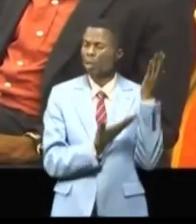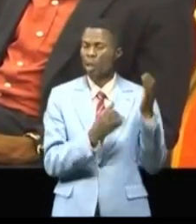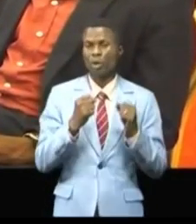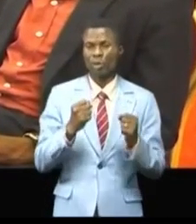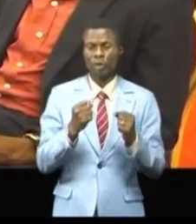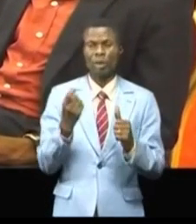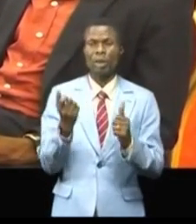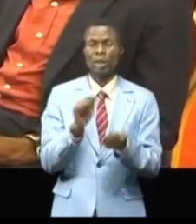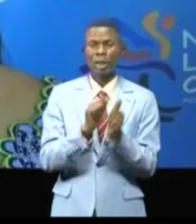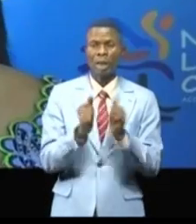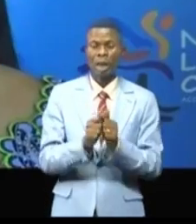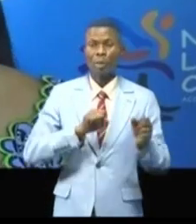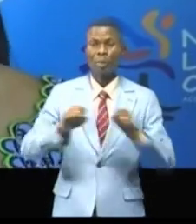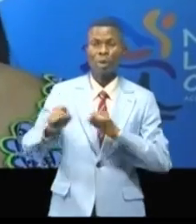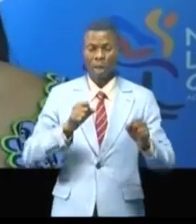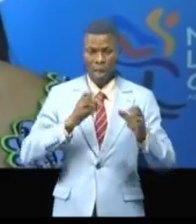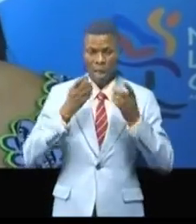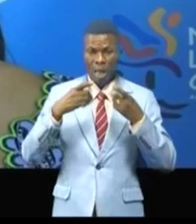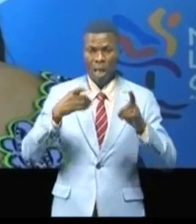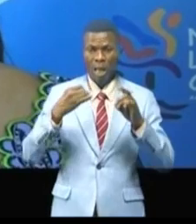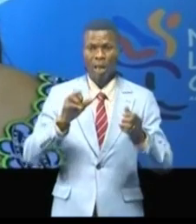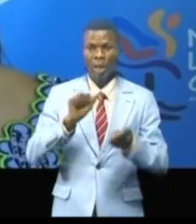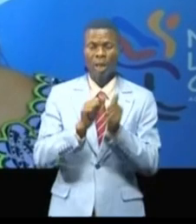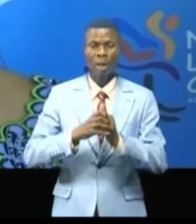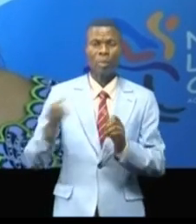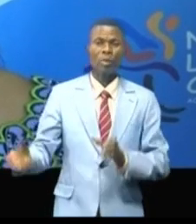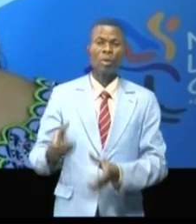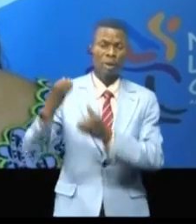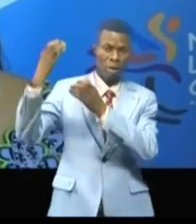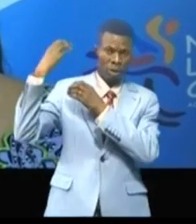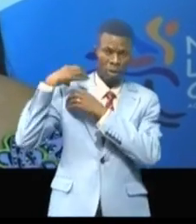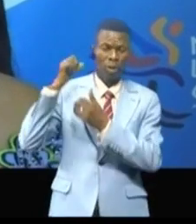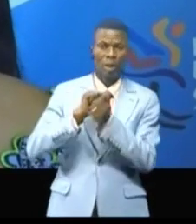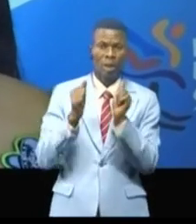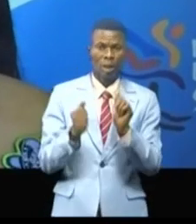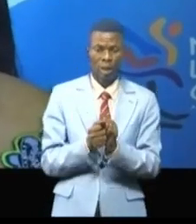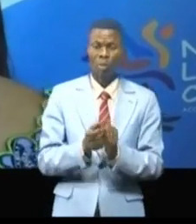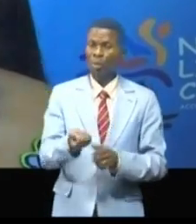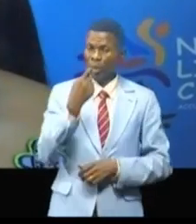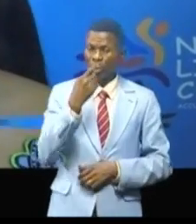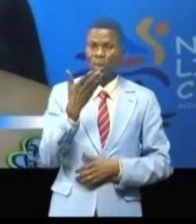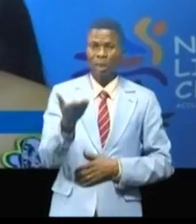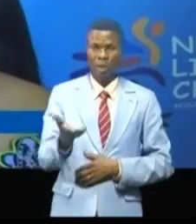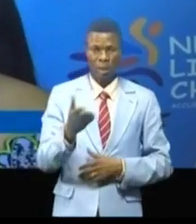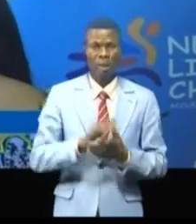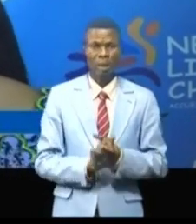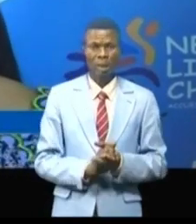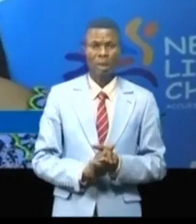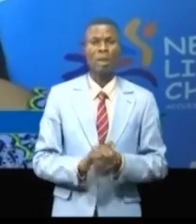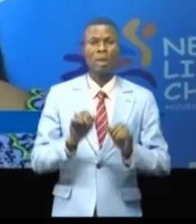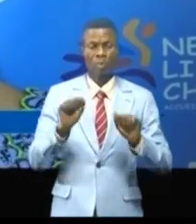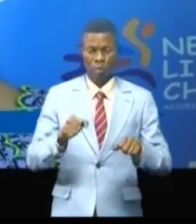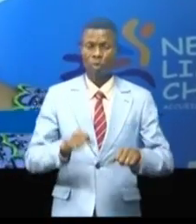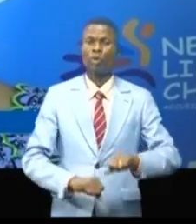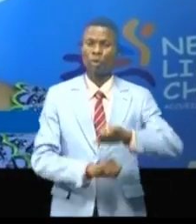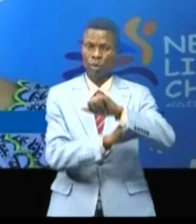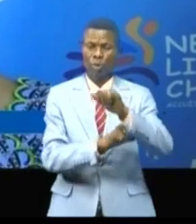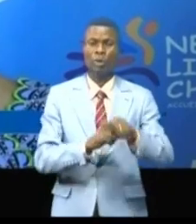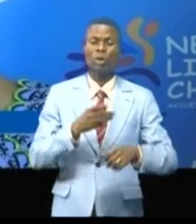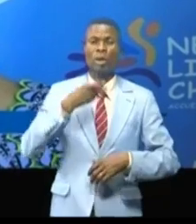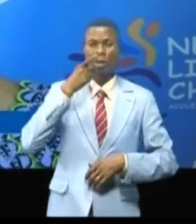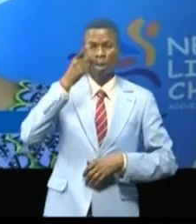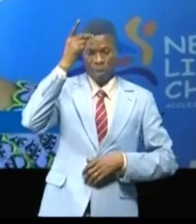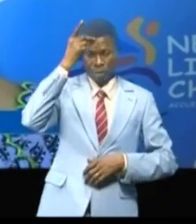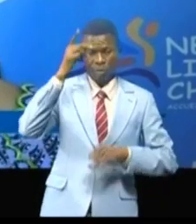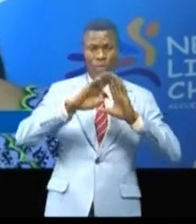le problème de diagnostic, il y avait le problème de la prise en charge et le problème de la thérapeutique. Il faudrait accompagner les parents.